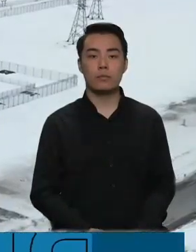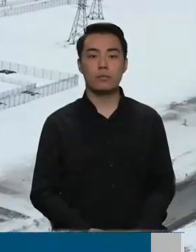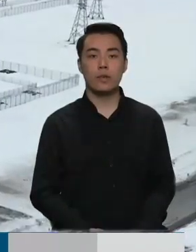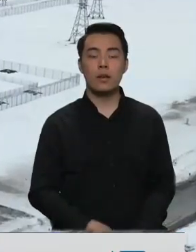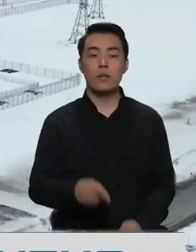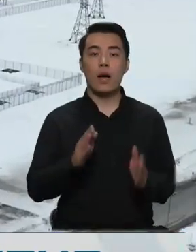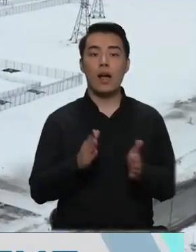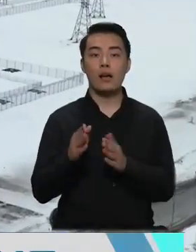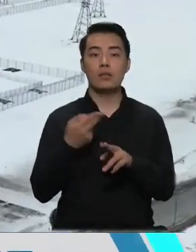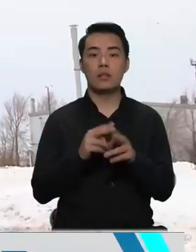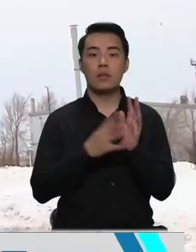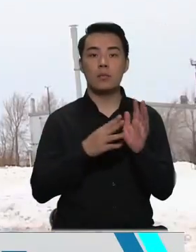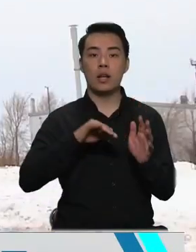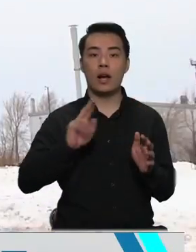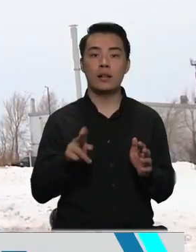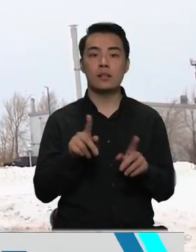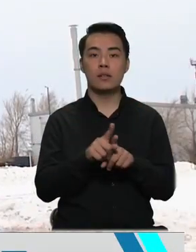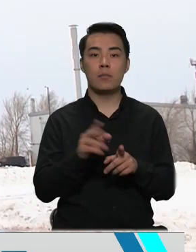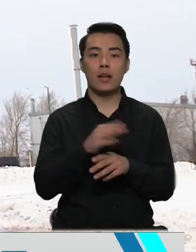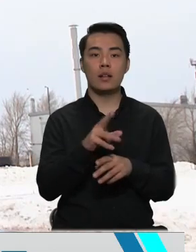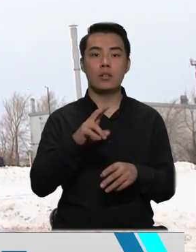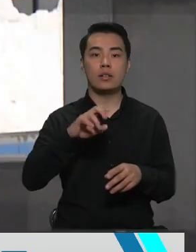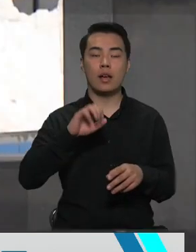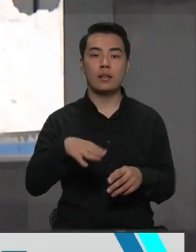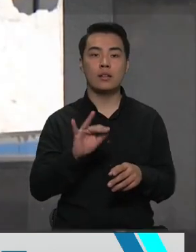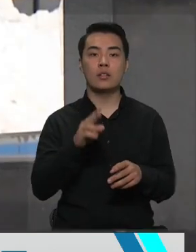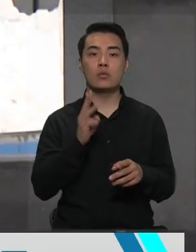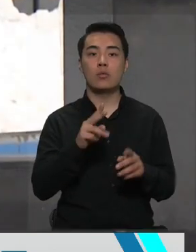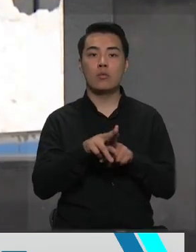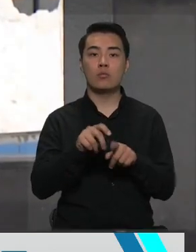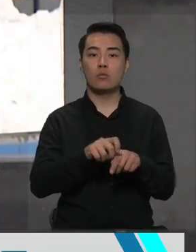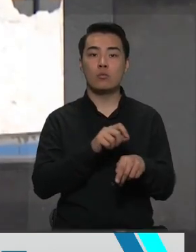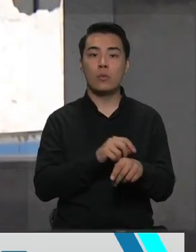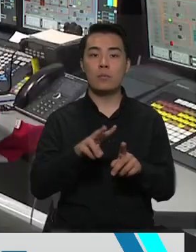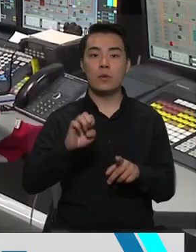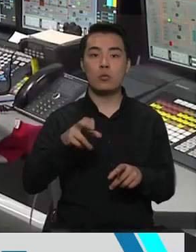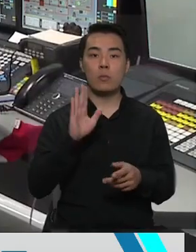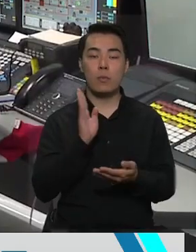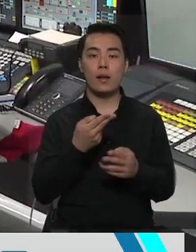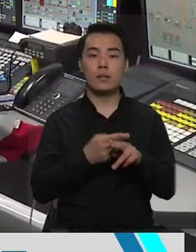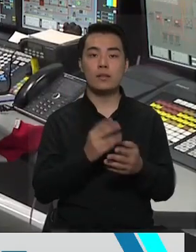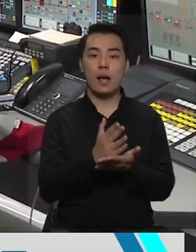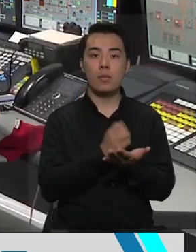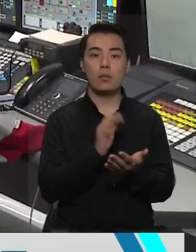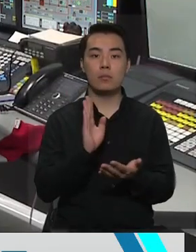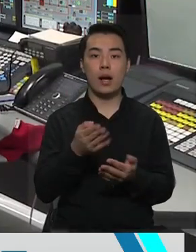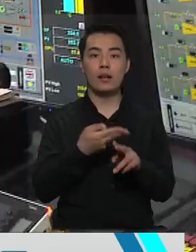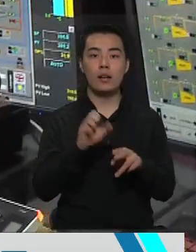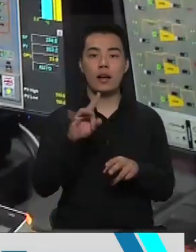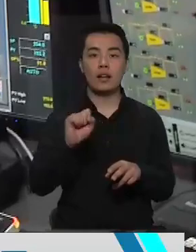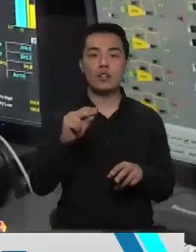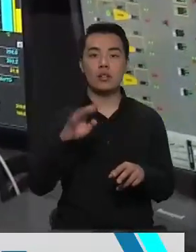порядка 9 миллиардов баррелей конденсата и 48 триллионов кубических футов газа таковы запасы углеводородов на